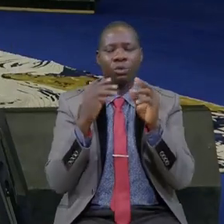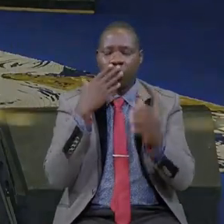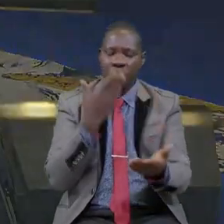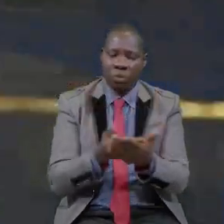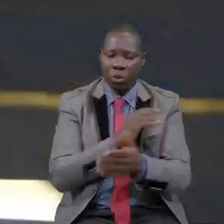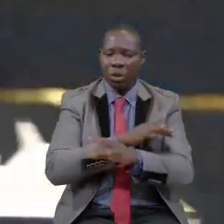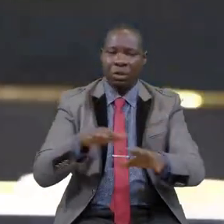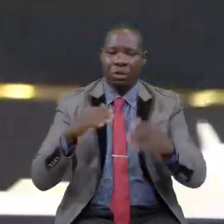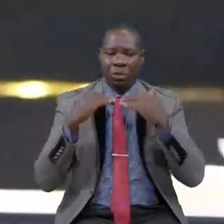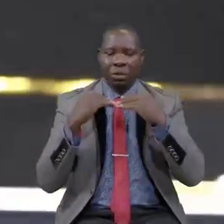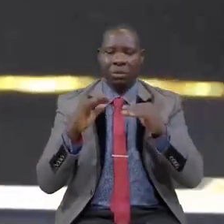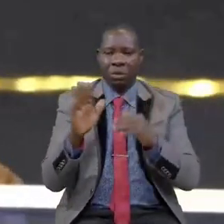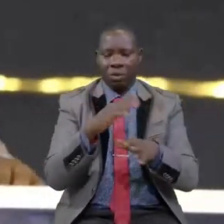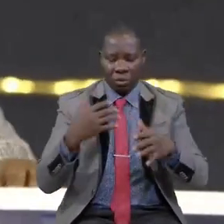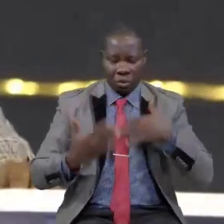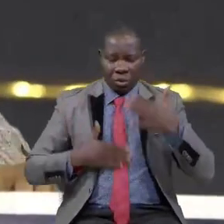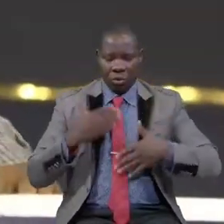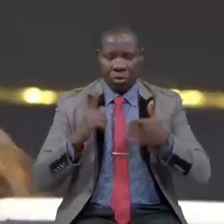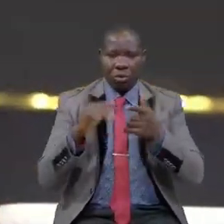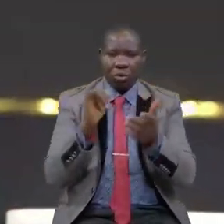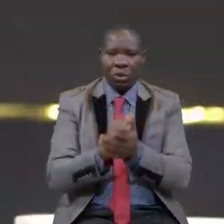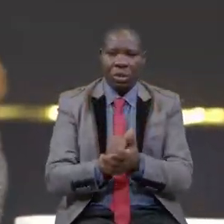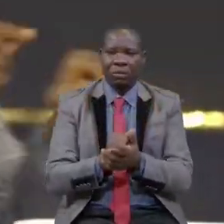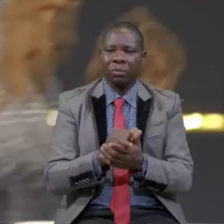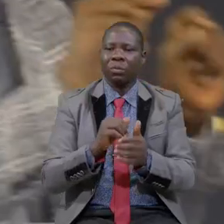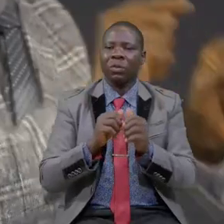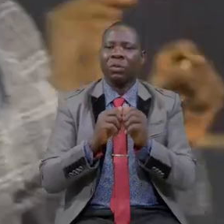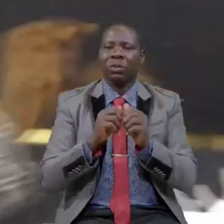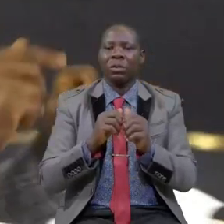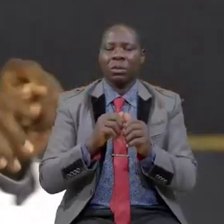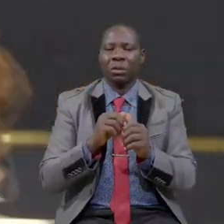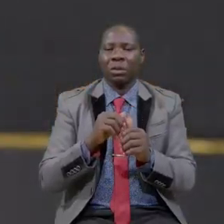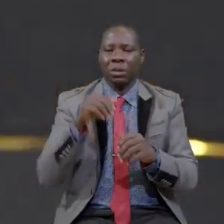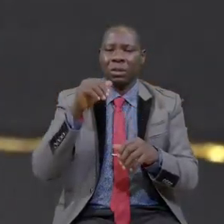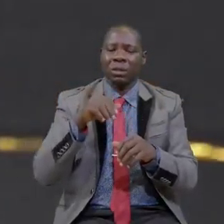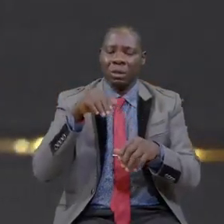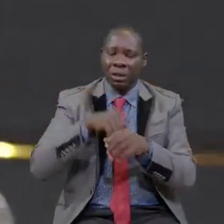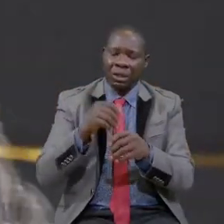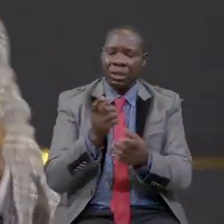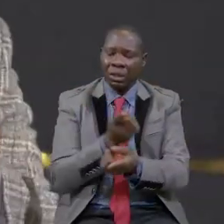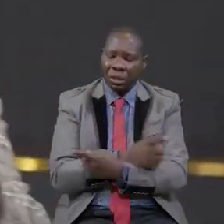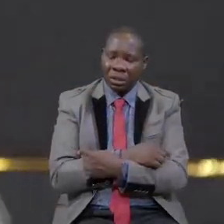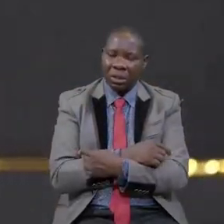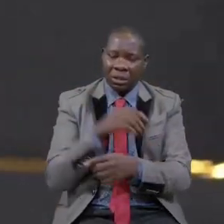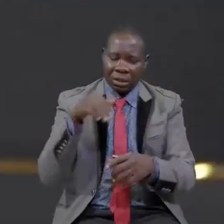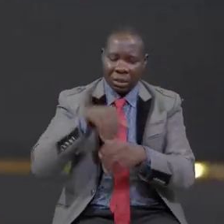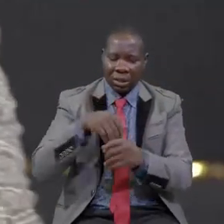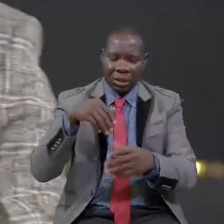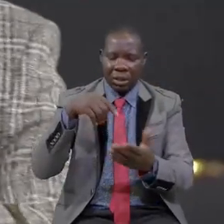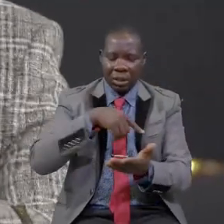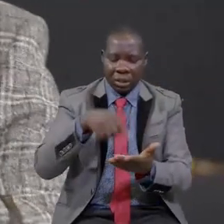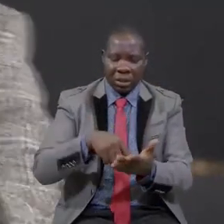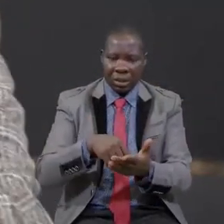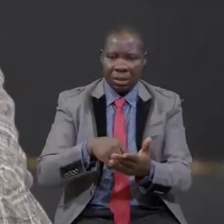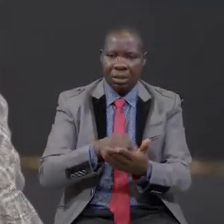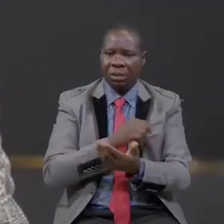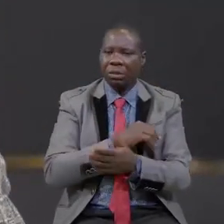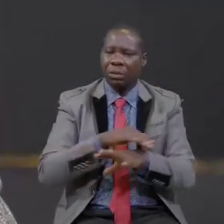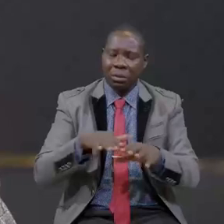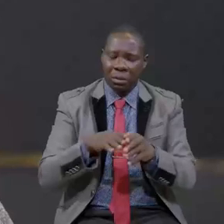Oui, c'est vrai. Ne limite pas ta joie à cela. Mais, cependant, ne vous réjouissez pas de ce que